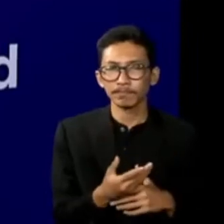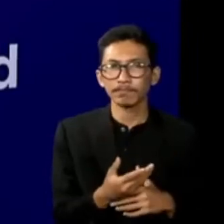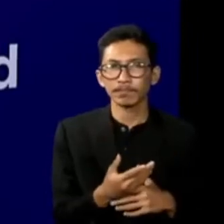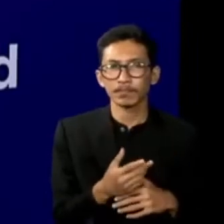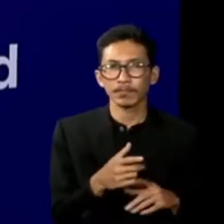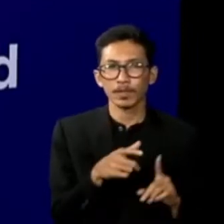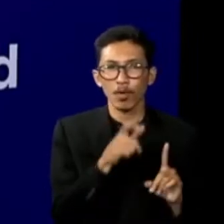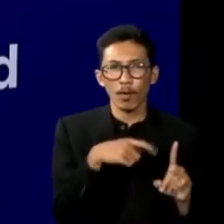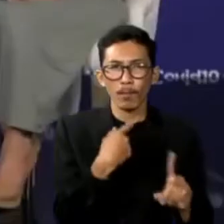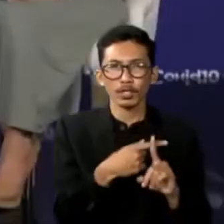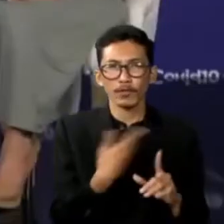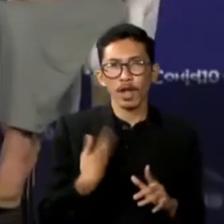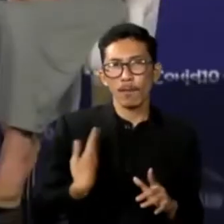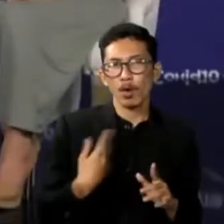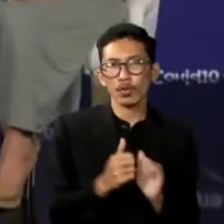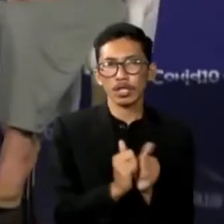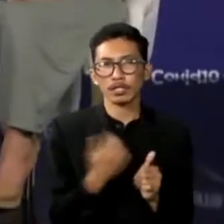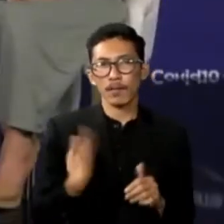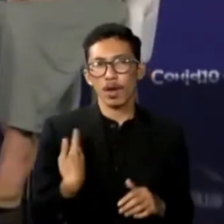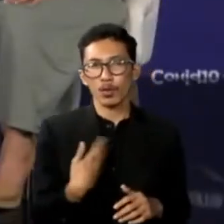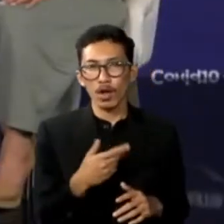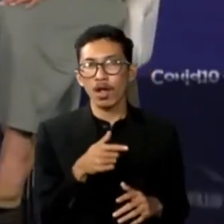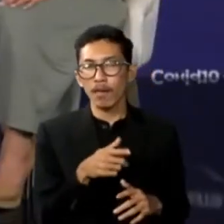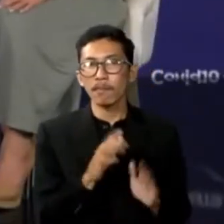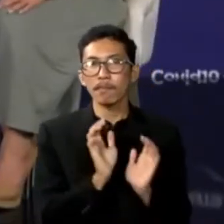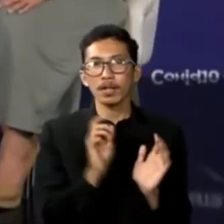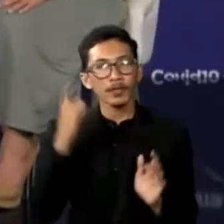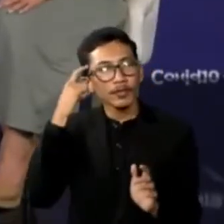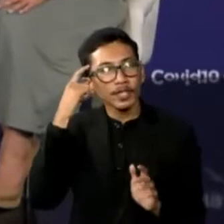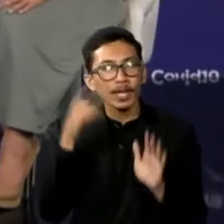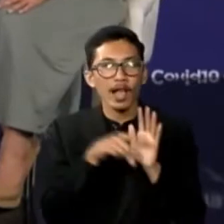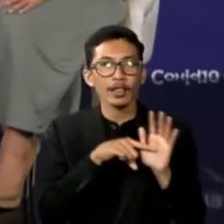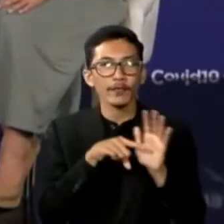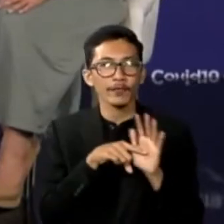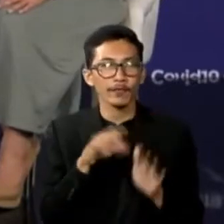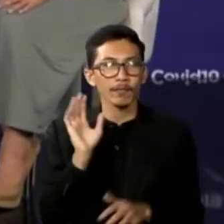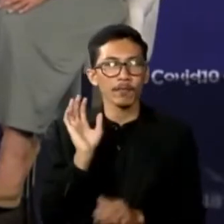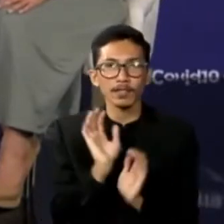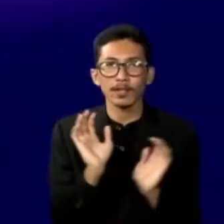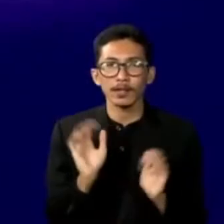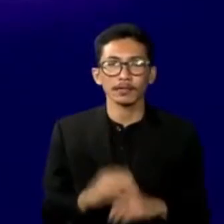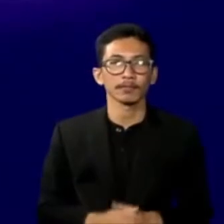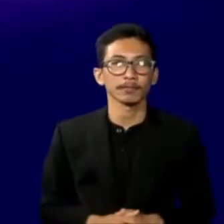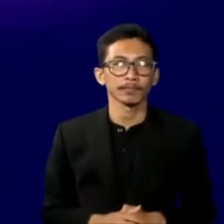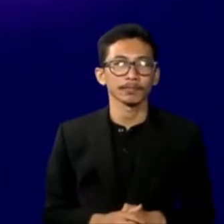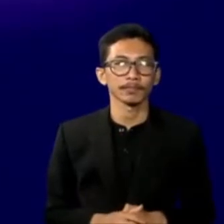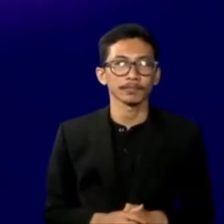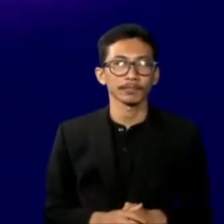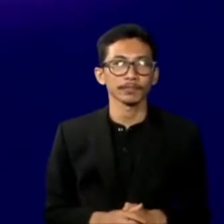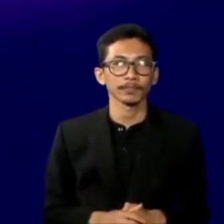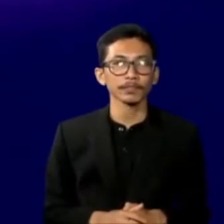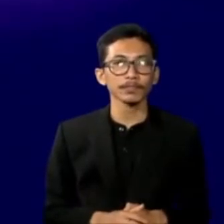enggan untuk dites itu bener baik itu salah satunya stigma yang tadi saya katakan orang takut kalau nanti dia